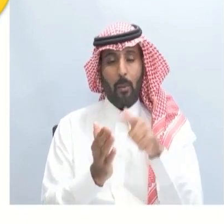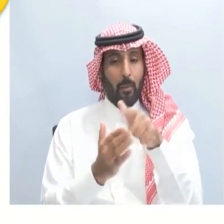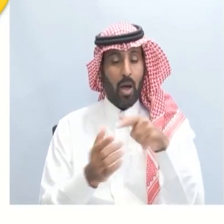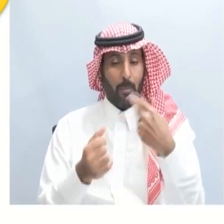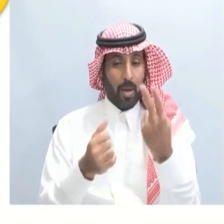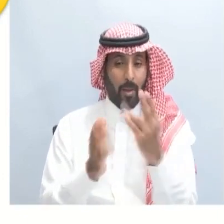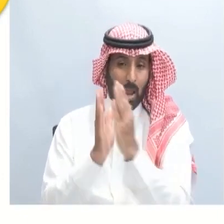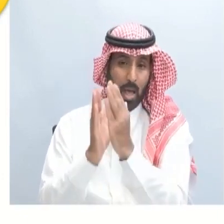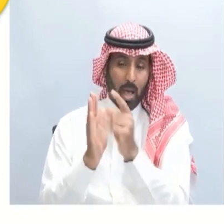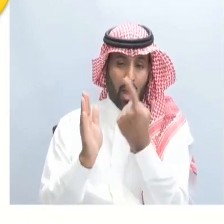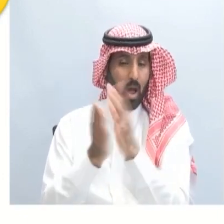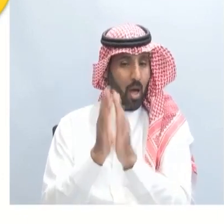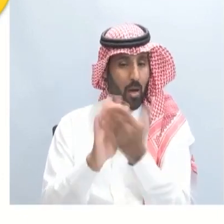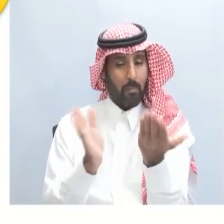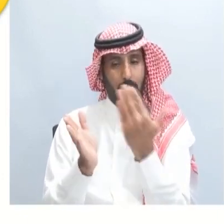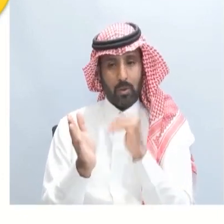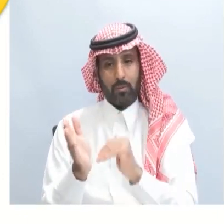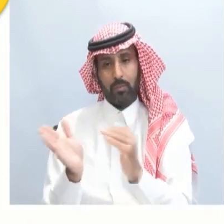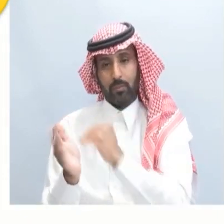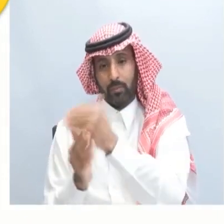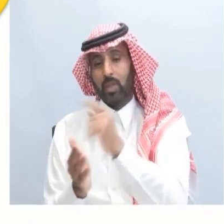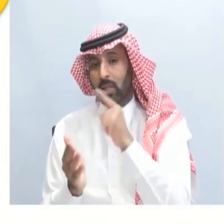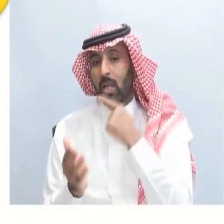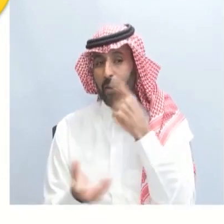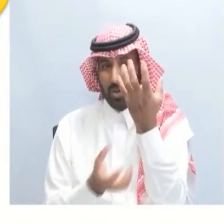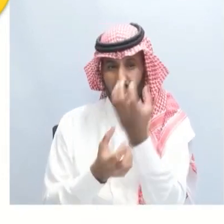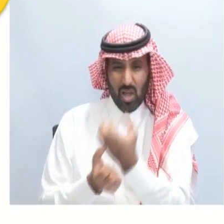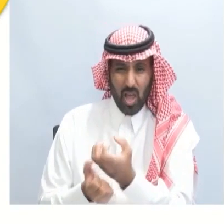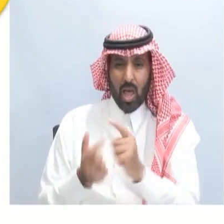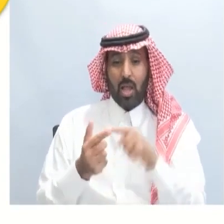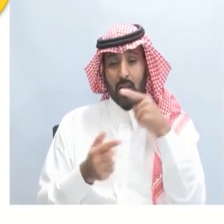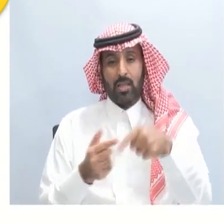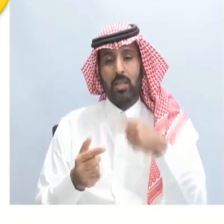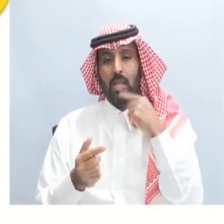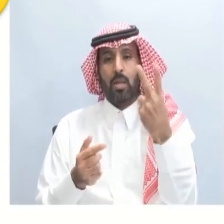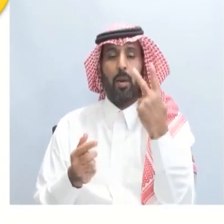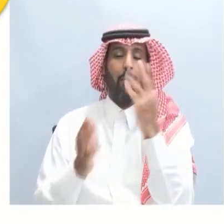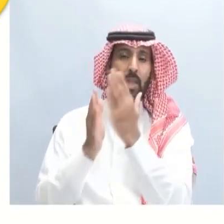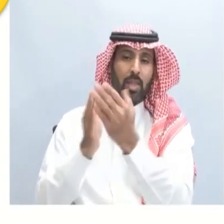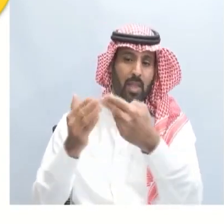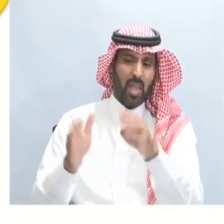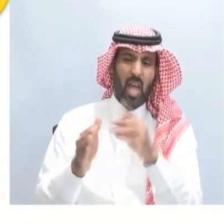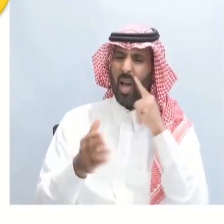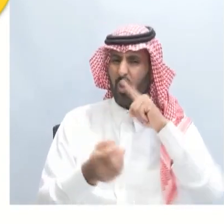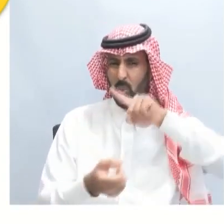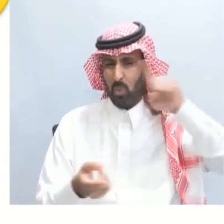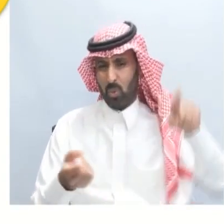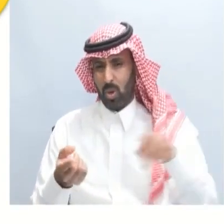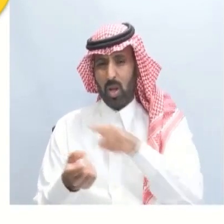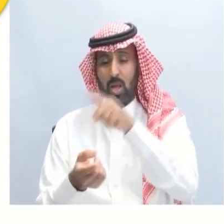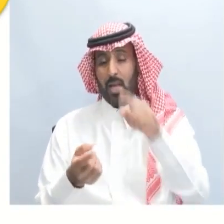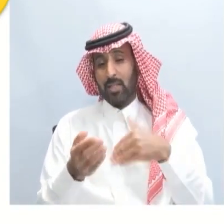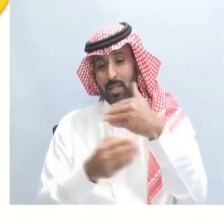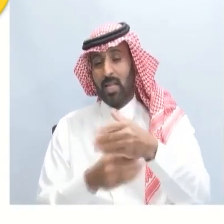الباب الاول الاول انتهينا منه ولله الحمد يتكلم عن الجاذبيه الان نحن في الباب الثاني الحركه الدورانيه